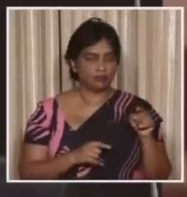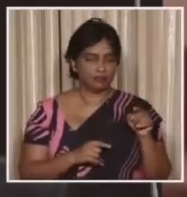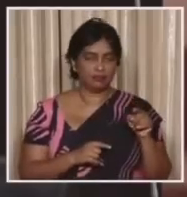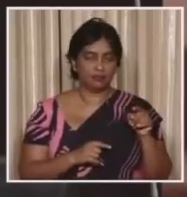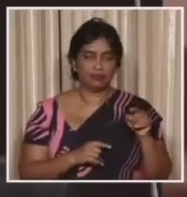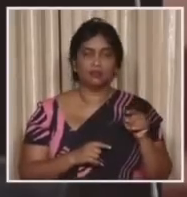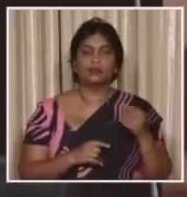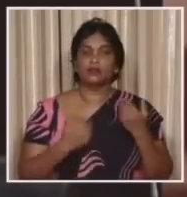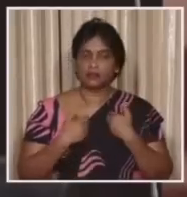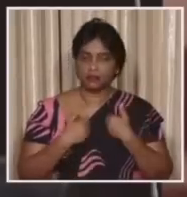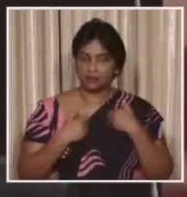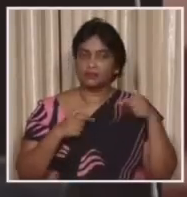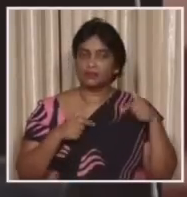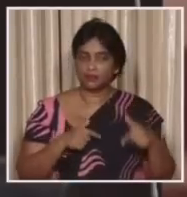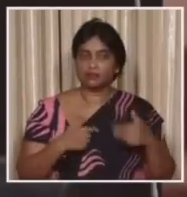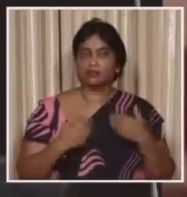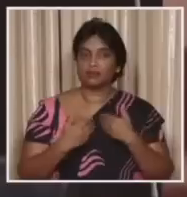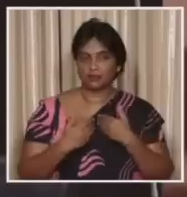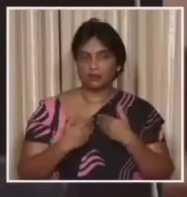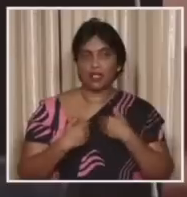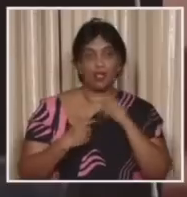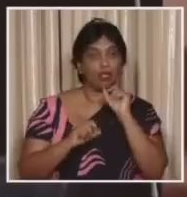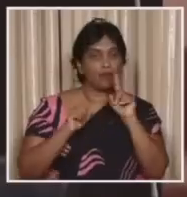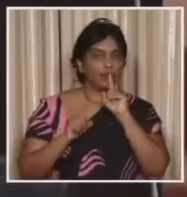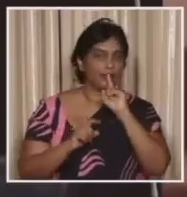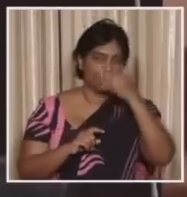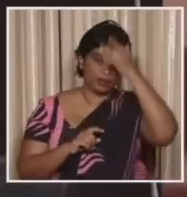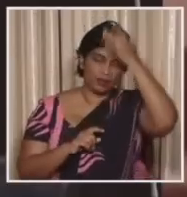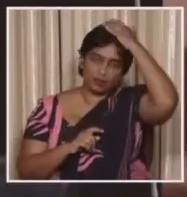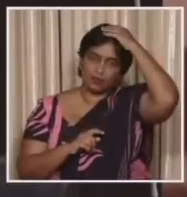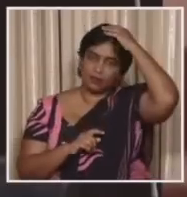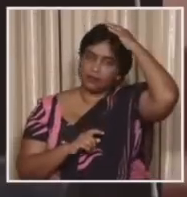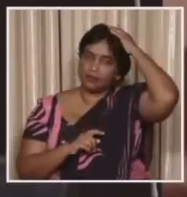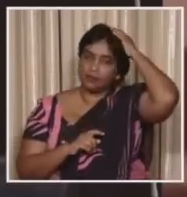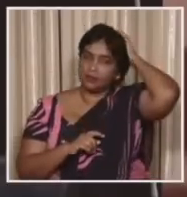ඒකින්දයි මේ අපි මේකේ මම මේකේ නම් කරලා නැත්තේ.